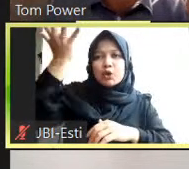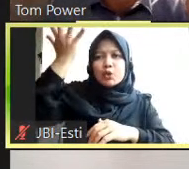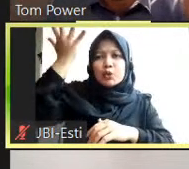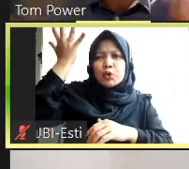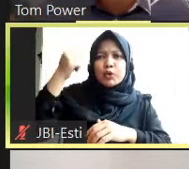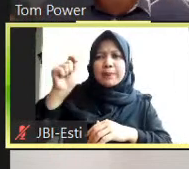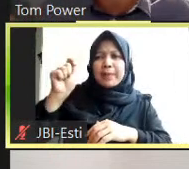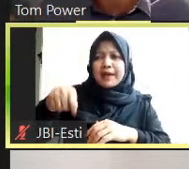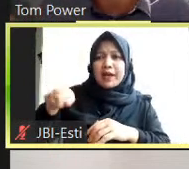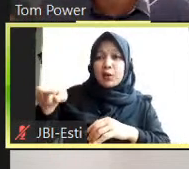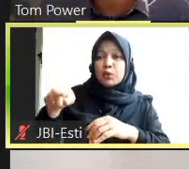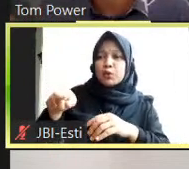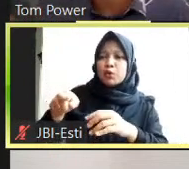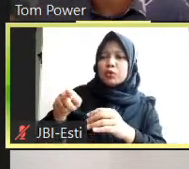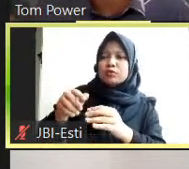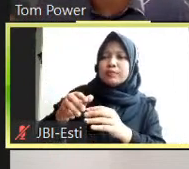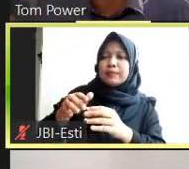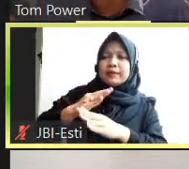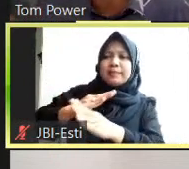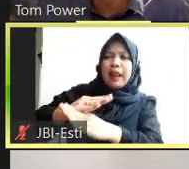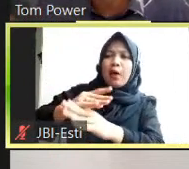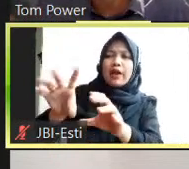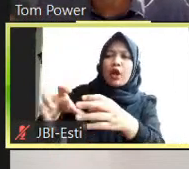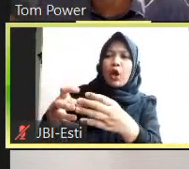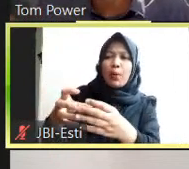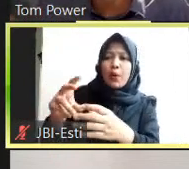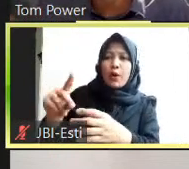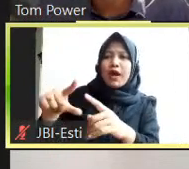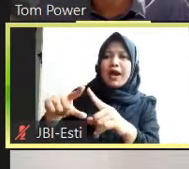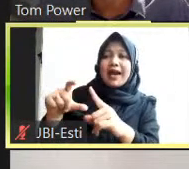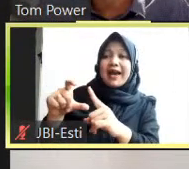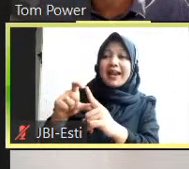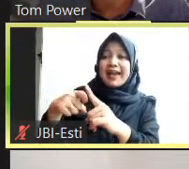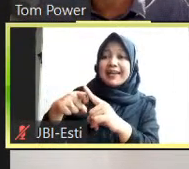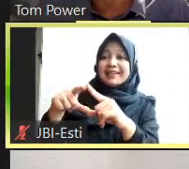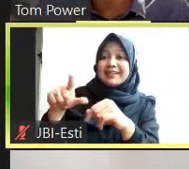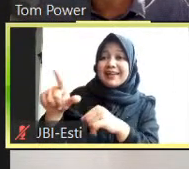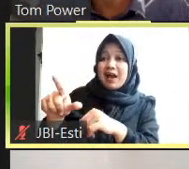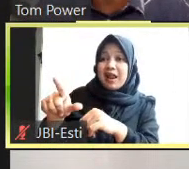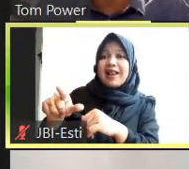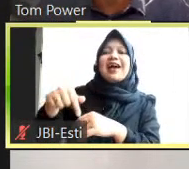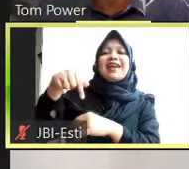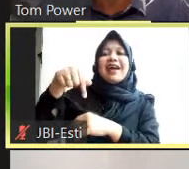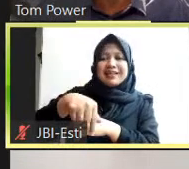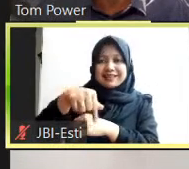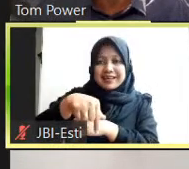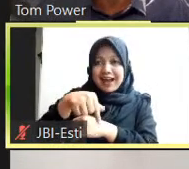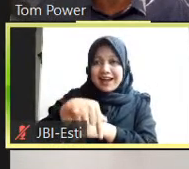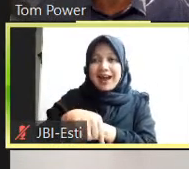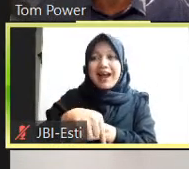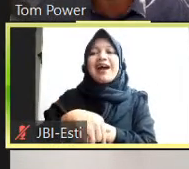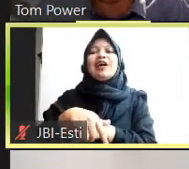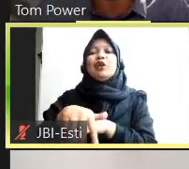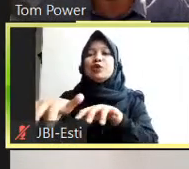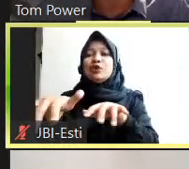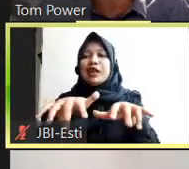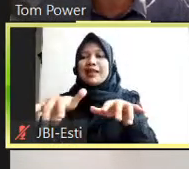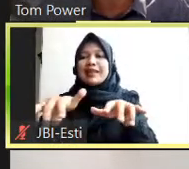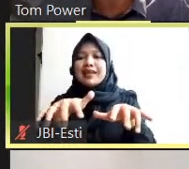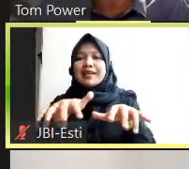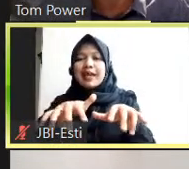yang disebut radikal dan sebagainya, sekarang digunakan untuk melawan kelompok yang justru ingin